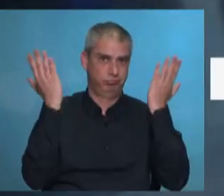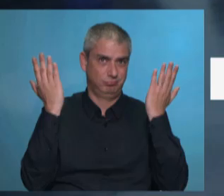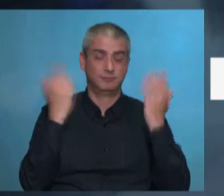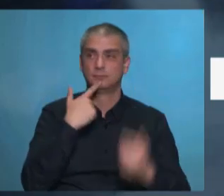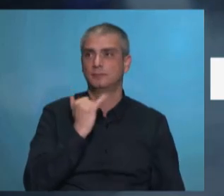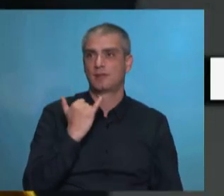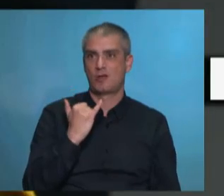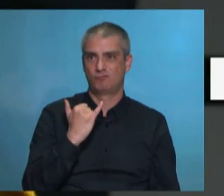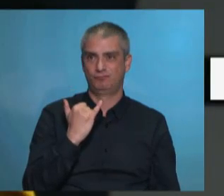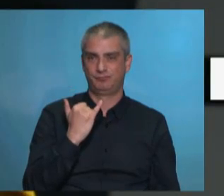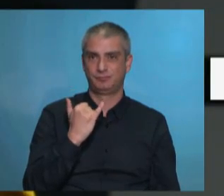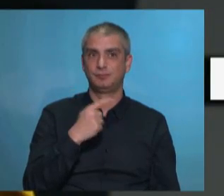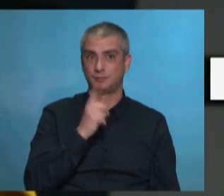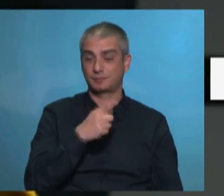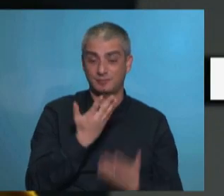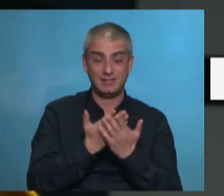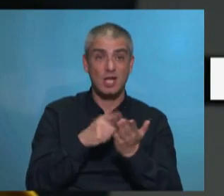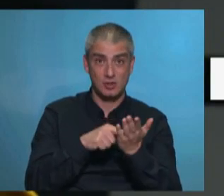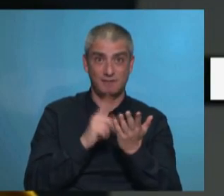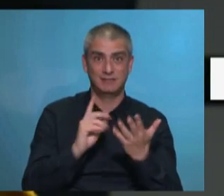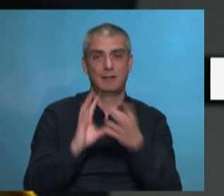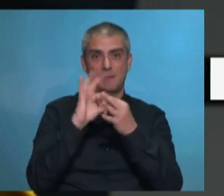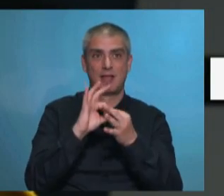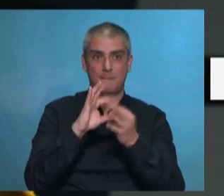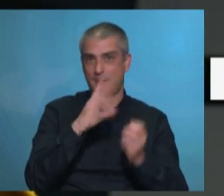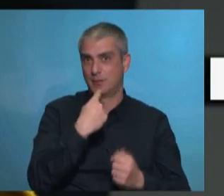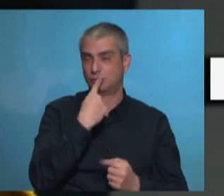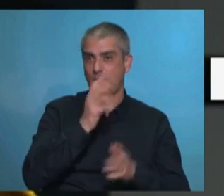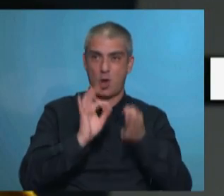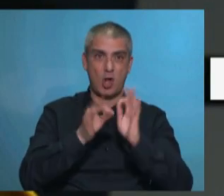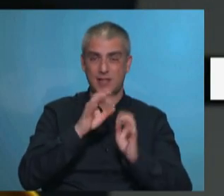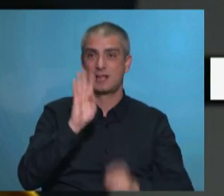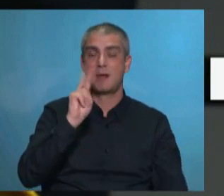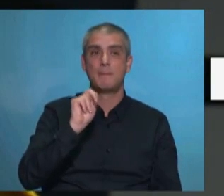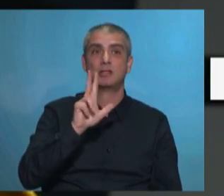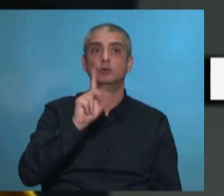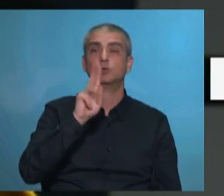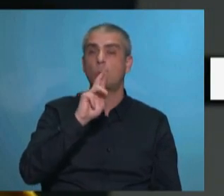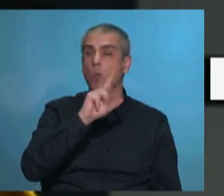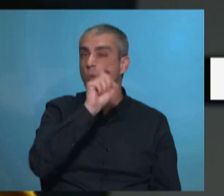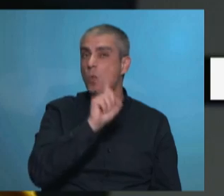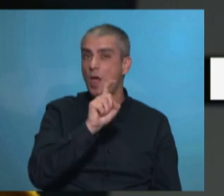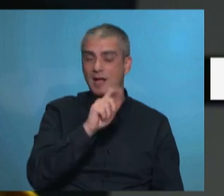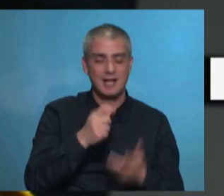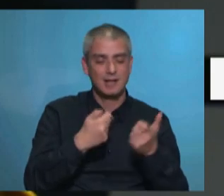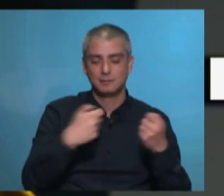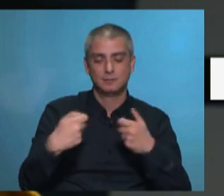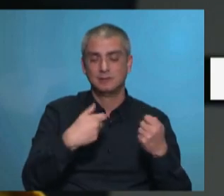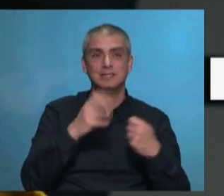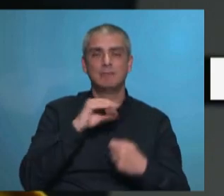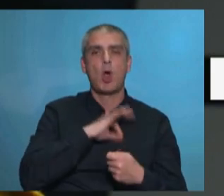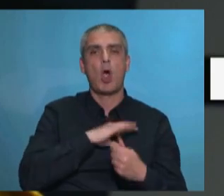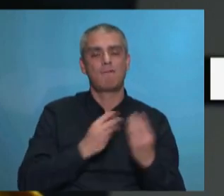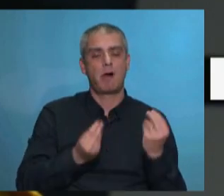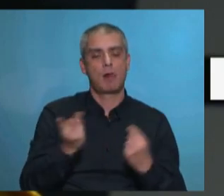נכון מאוד, ובאמת אותן ראיות, וזה גם מתחבר לדברים של עורך הדין בן צור, כנראה תכתובות בעלות אופי מיני